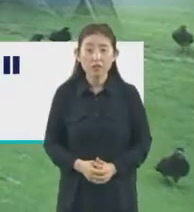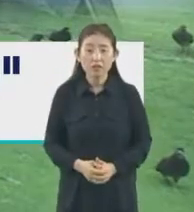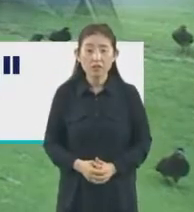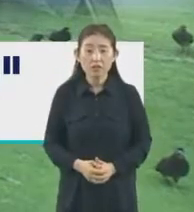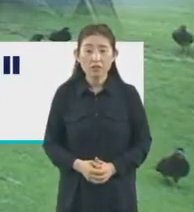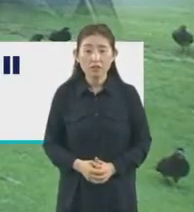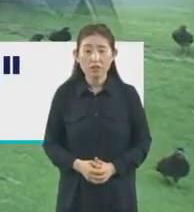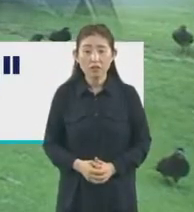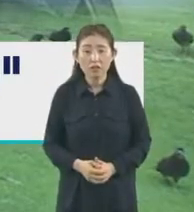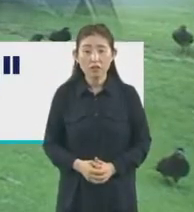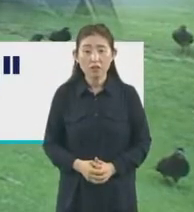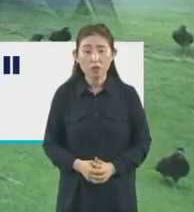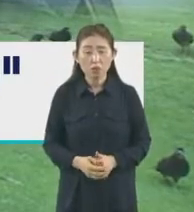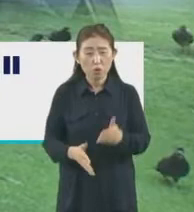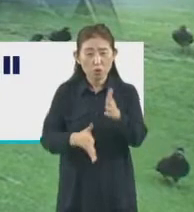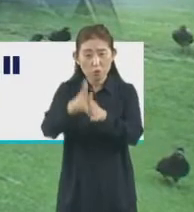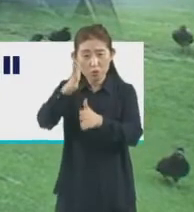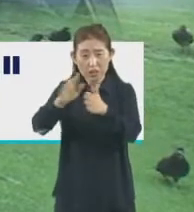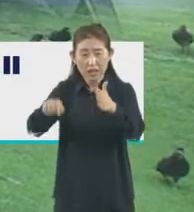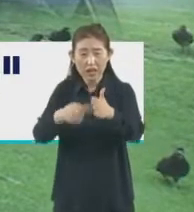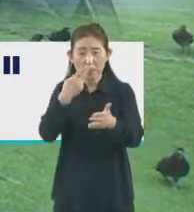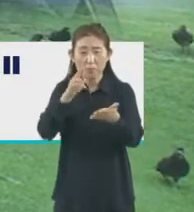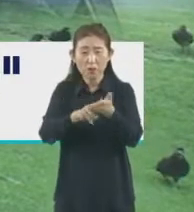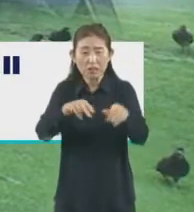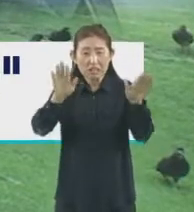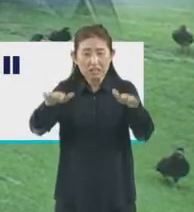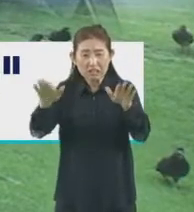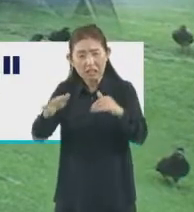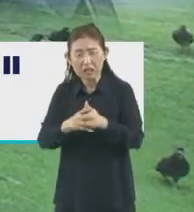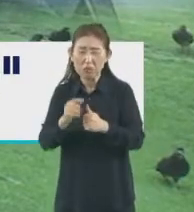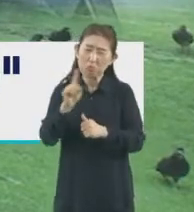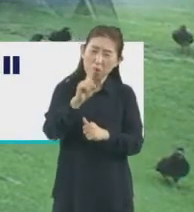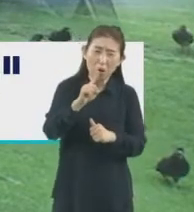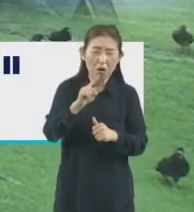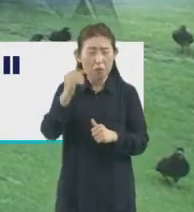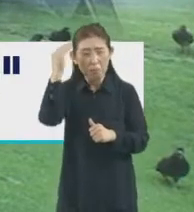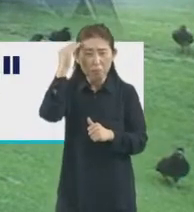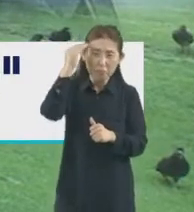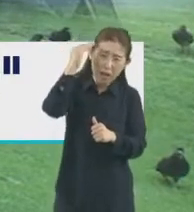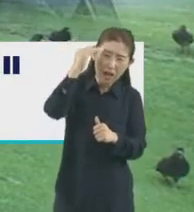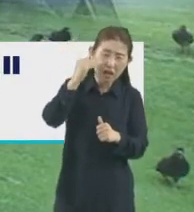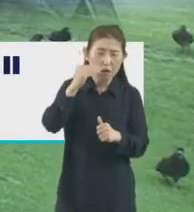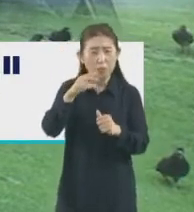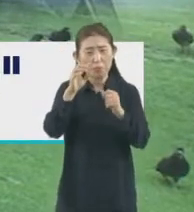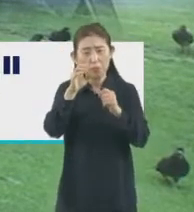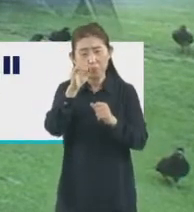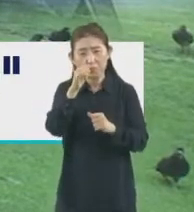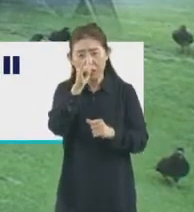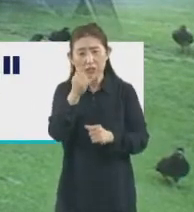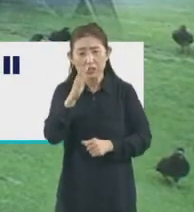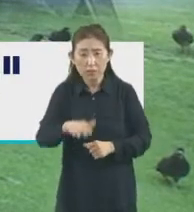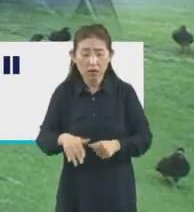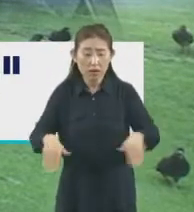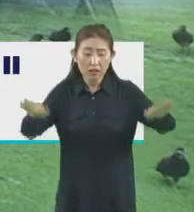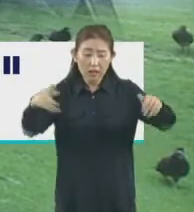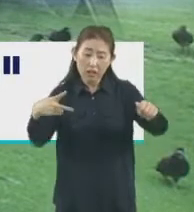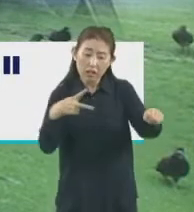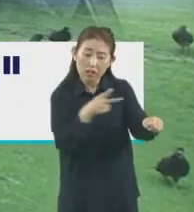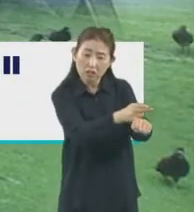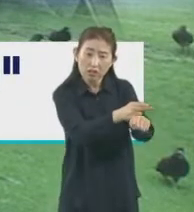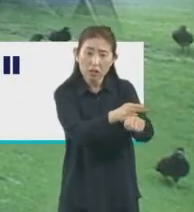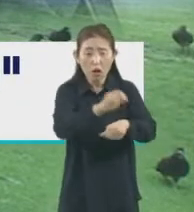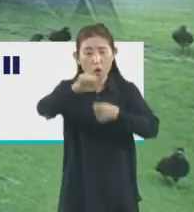예술이 로 분류 되면서 2심 속 비둘기들이 천덕꾸러기 취급을 받고 있다 하더라도 날개 절단은 명백한